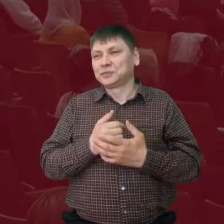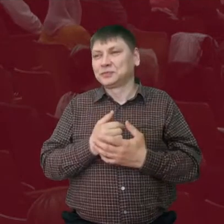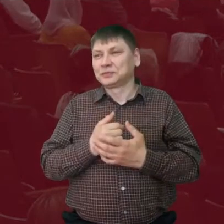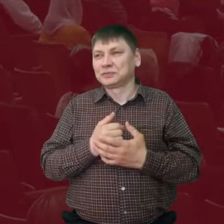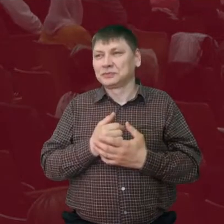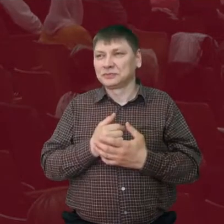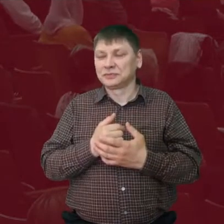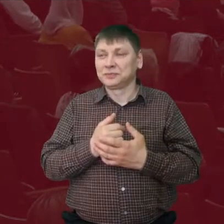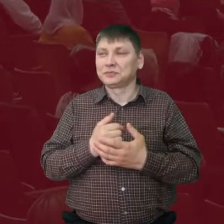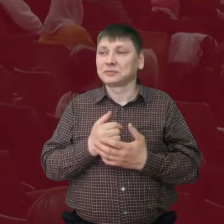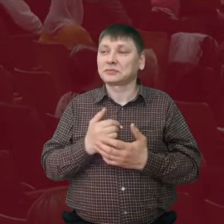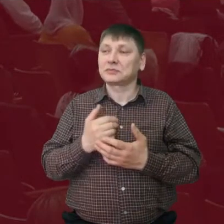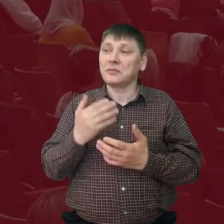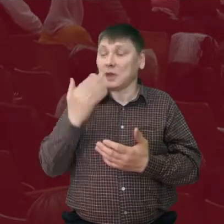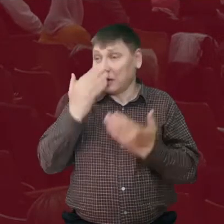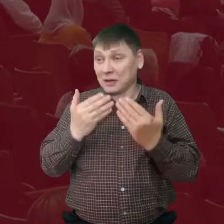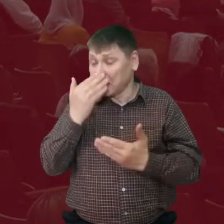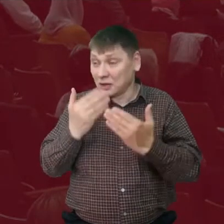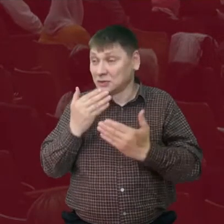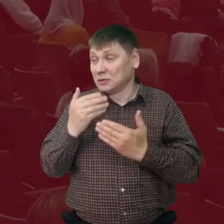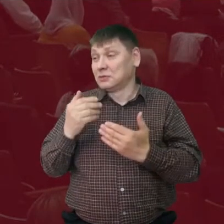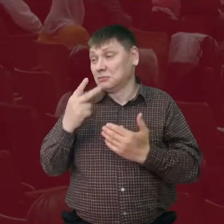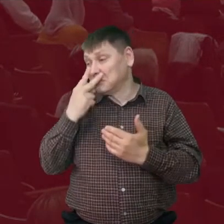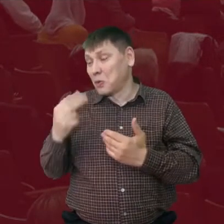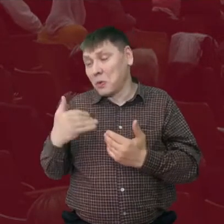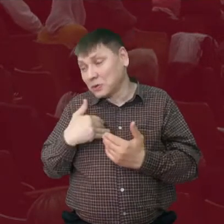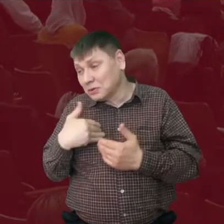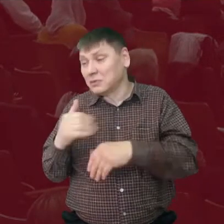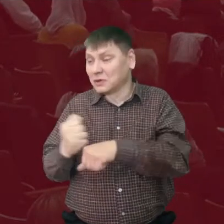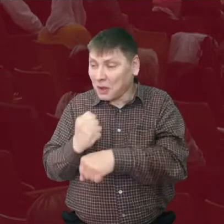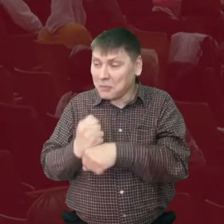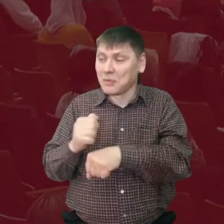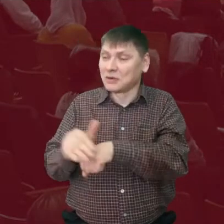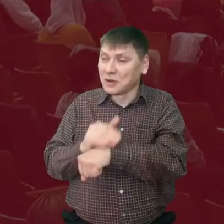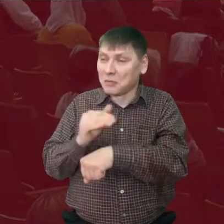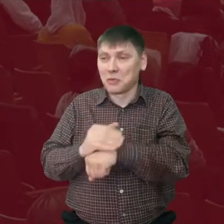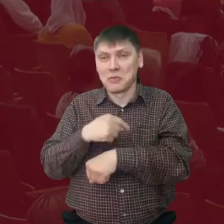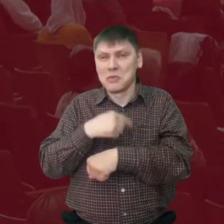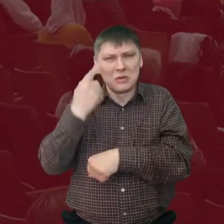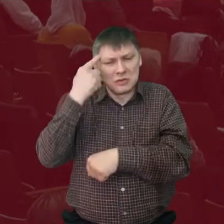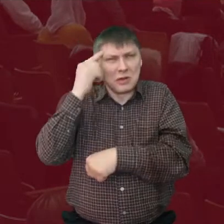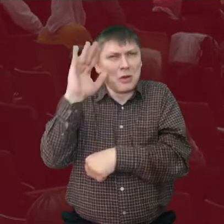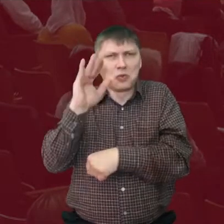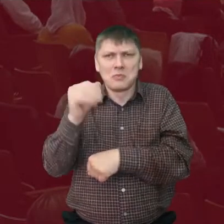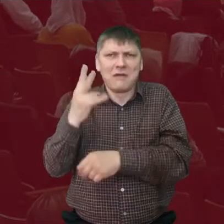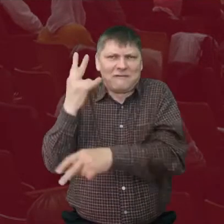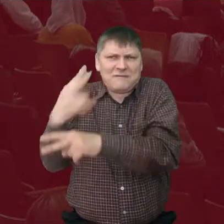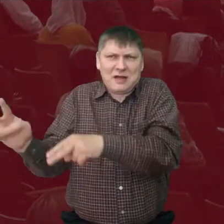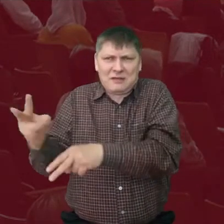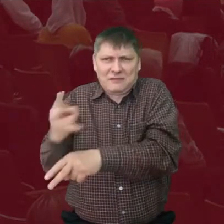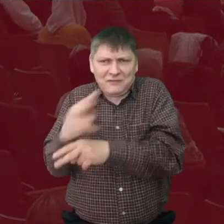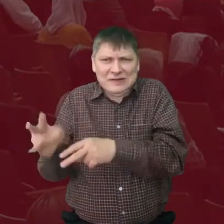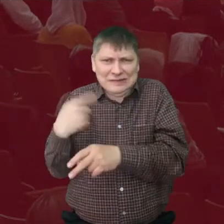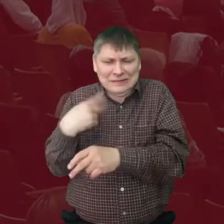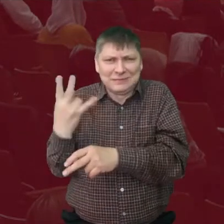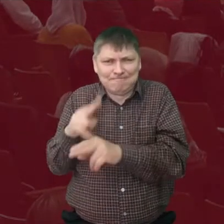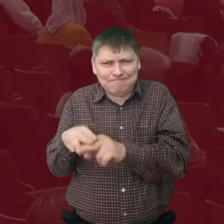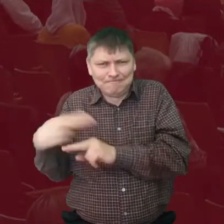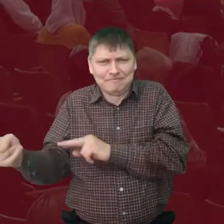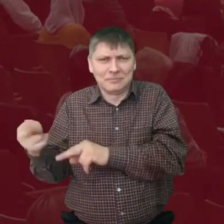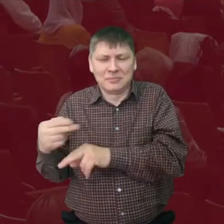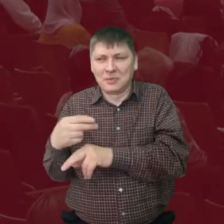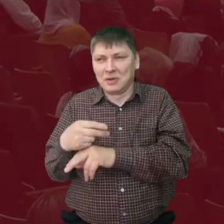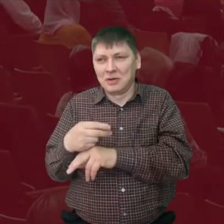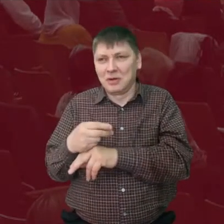добра, то и не будет мысли сделать зло кому-то. Любовь не будет именно той, которая будет ожидать